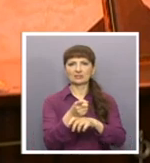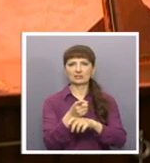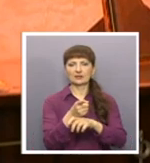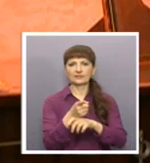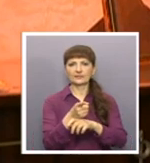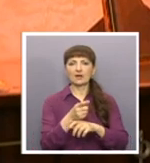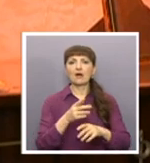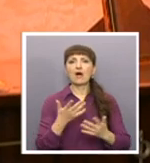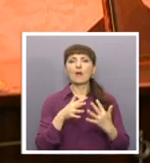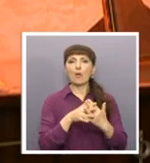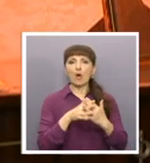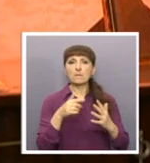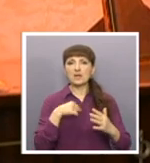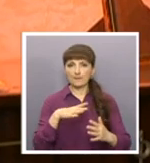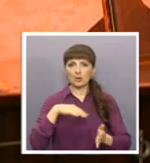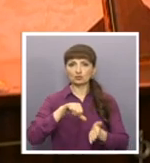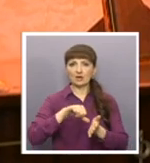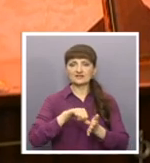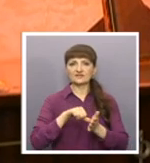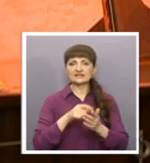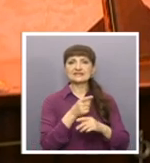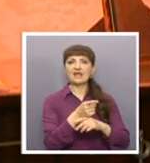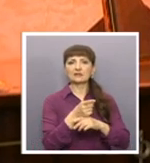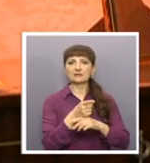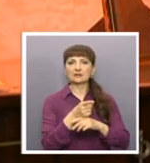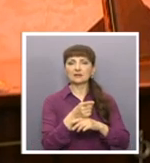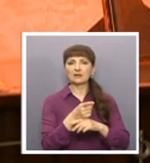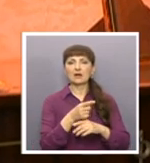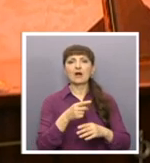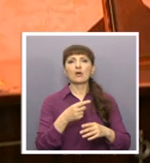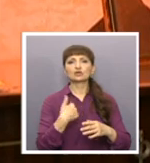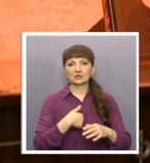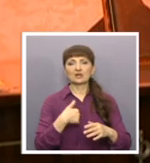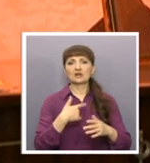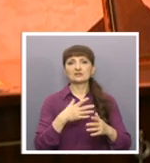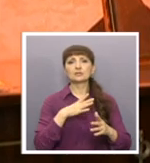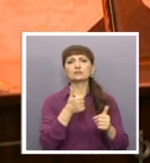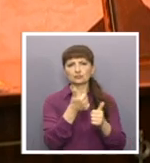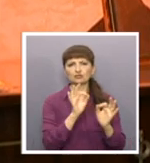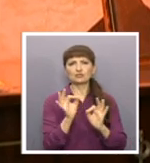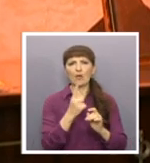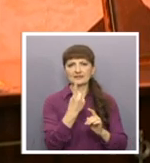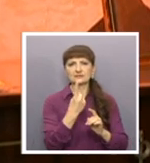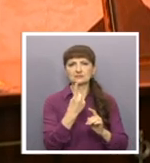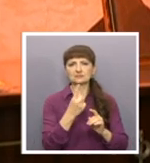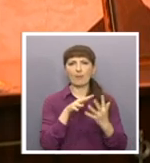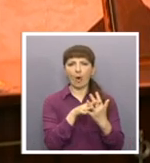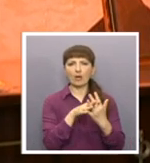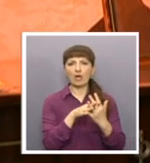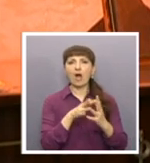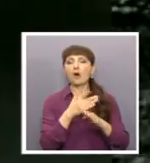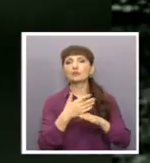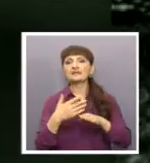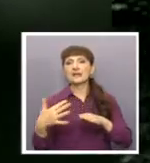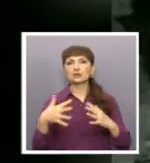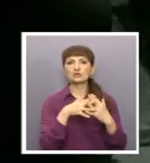один-другой бой, который мы вели с танками, прошел для нас более благополучно, а